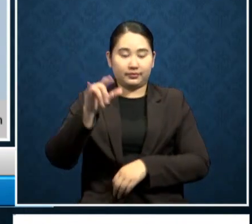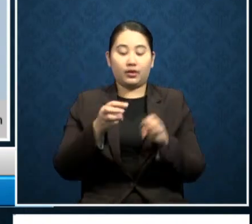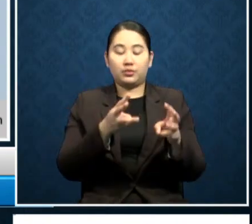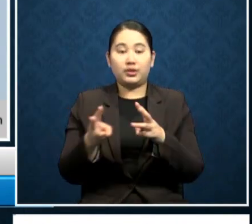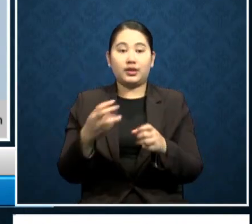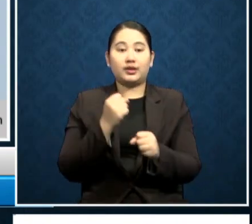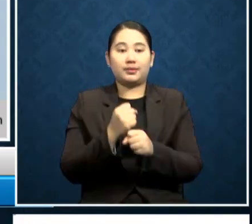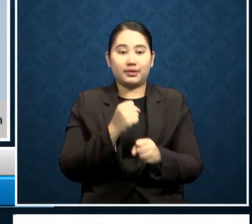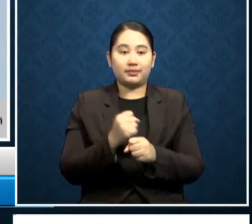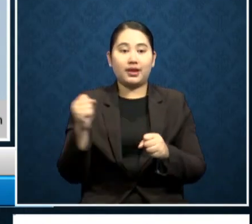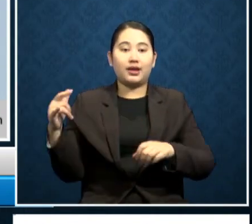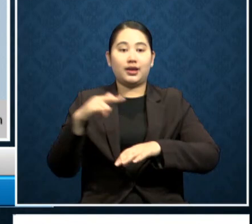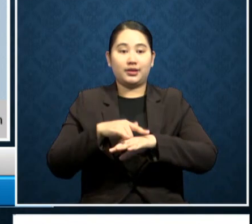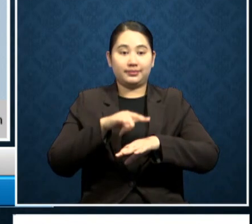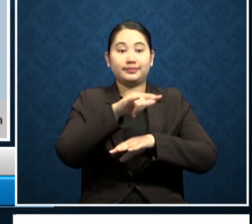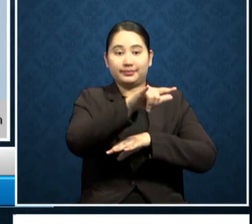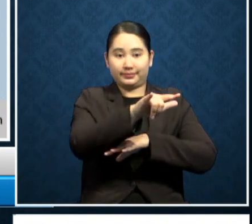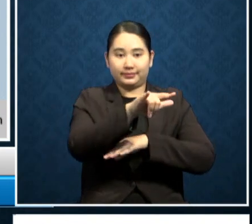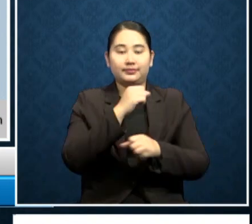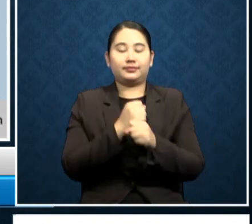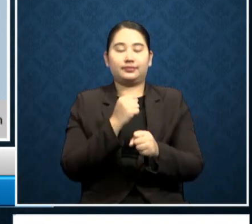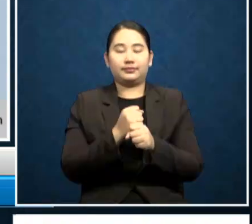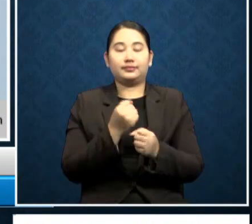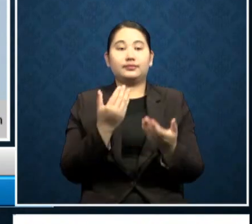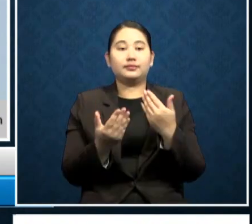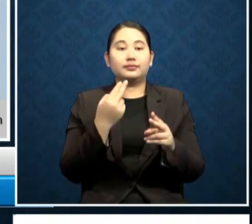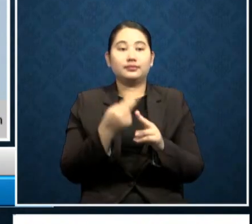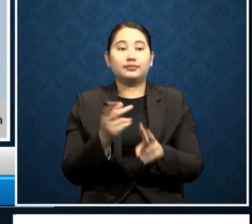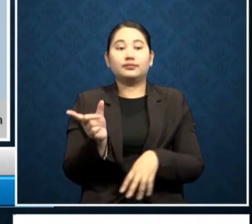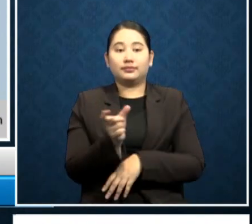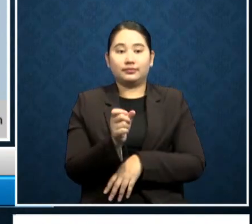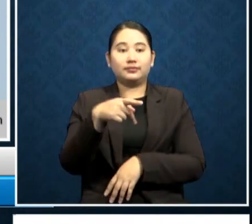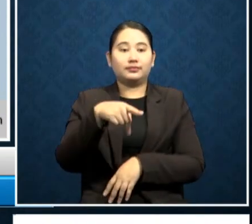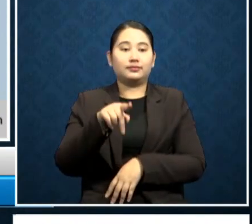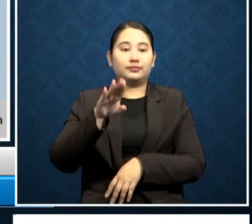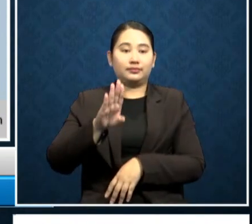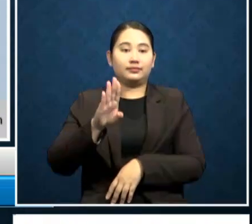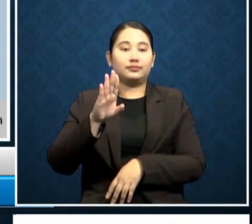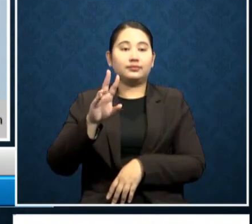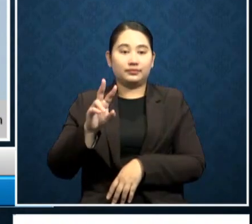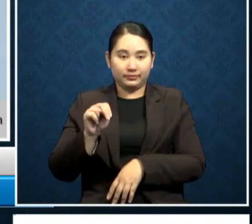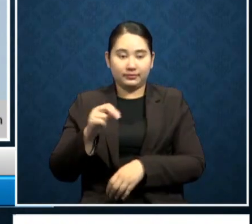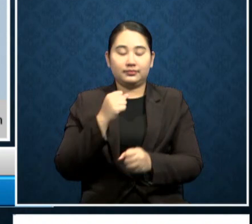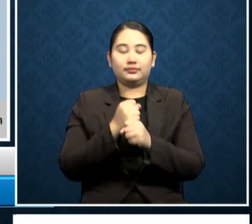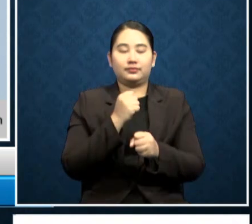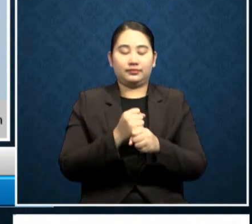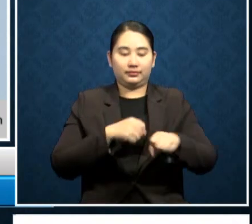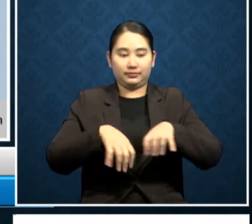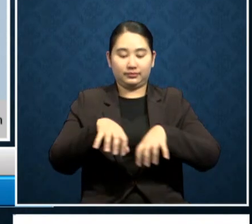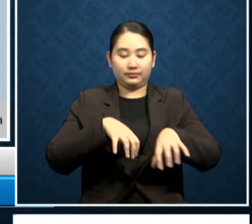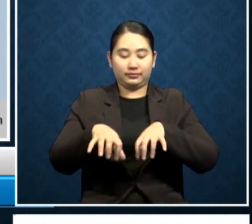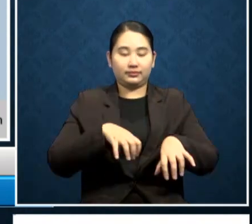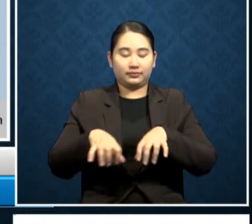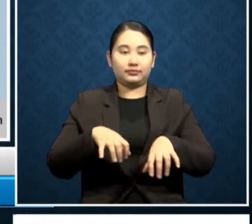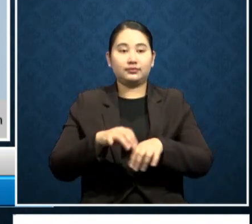ปฏิบัติการบินแบบประสิทธิภาพหรือที่เราเรียกสั้นๆว่า pbnและพัฒนาการจัดการการ